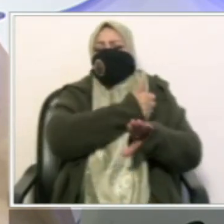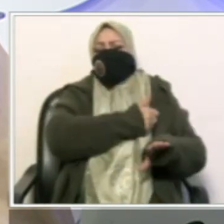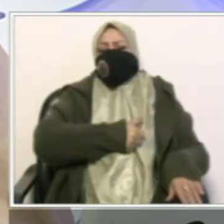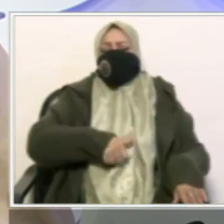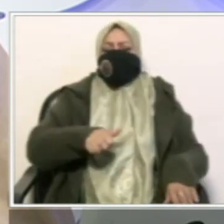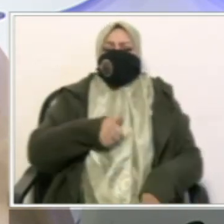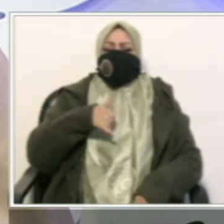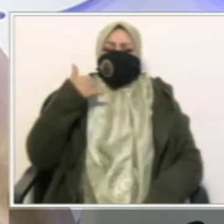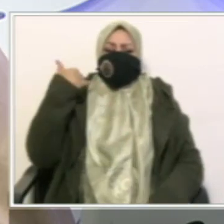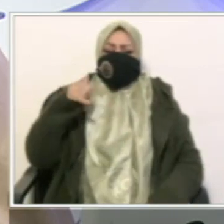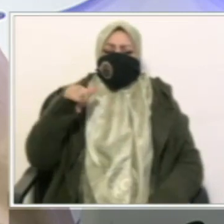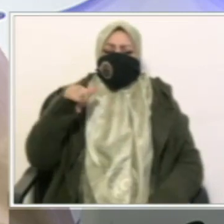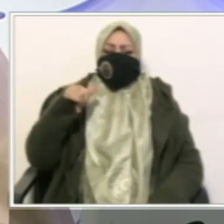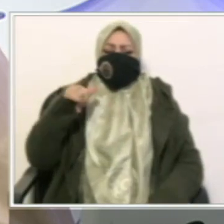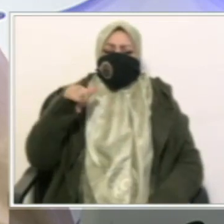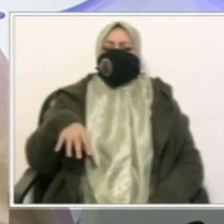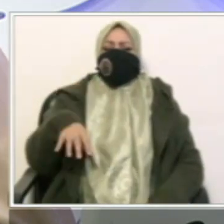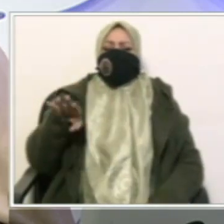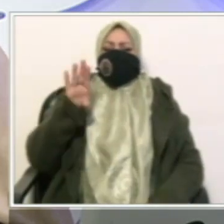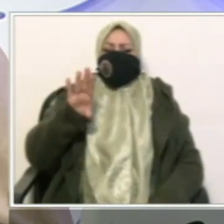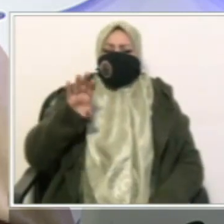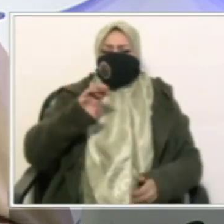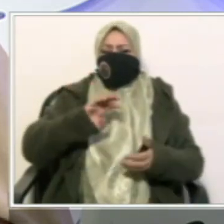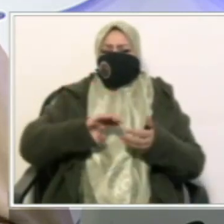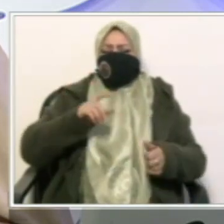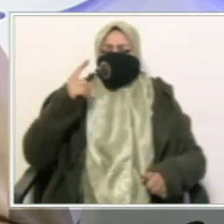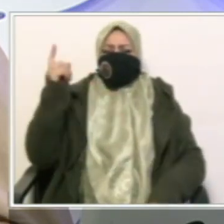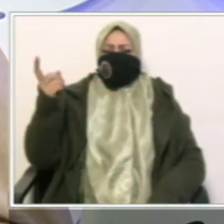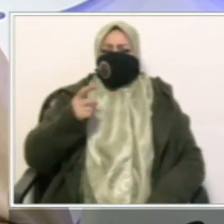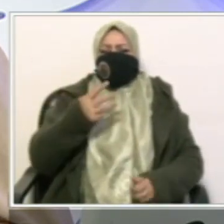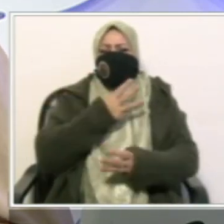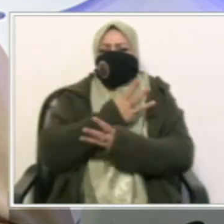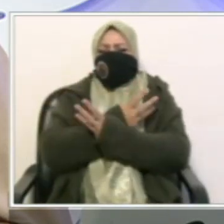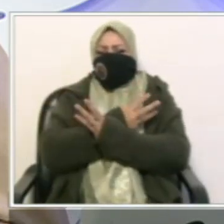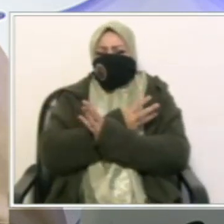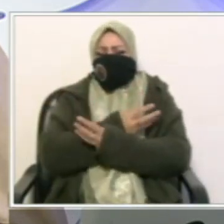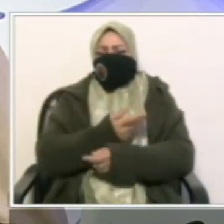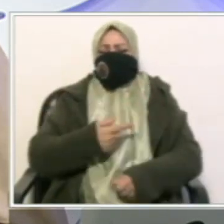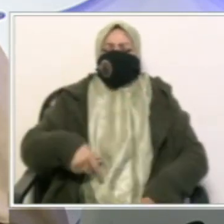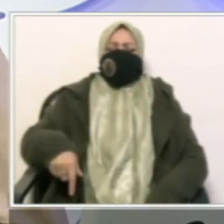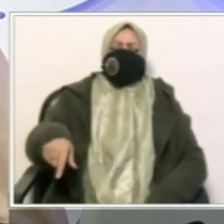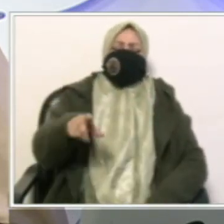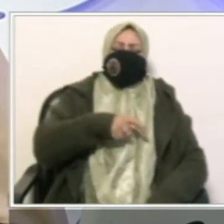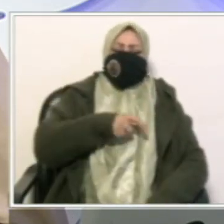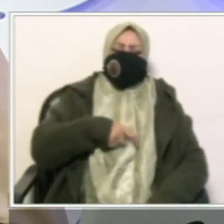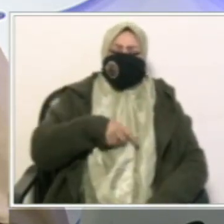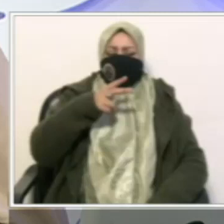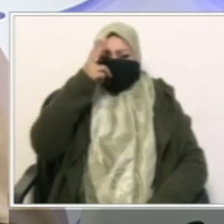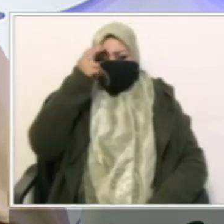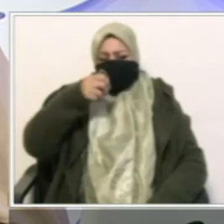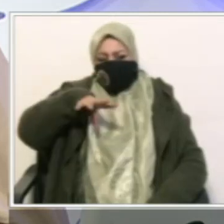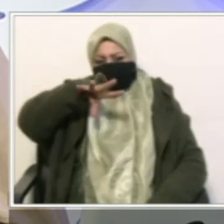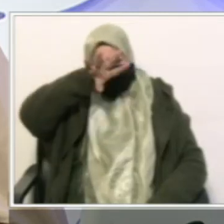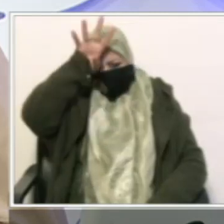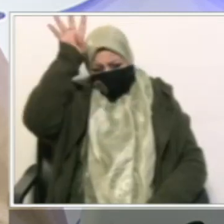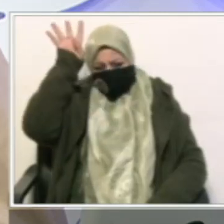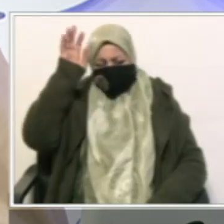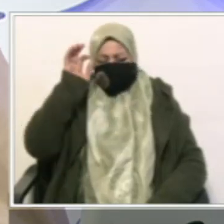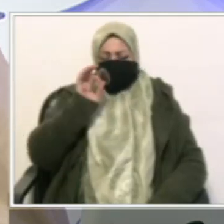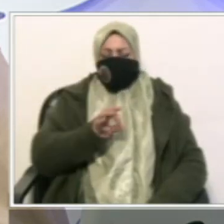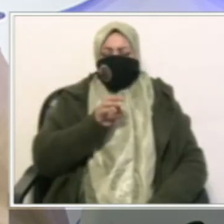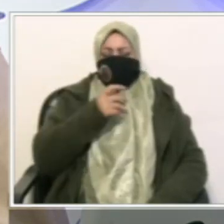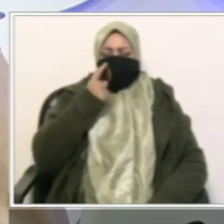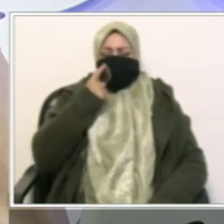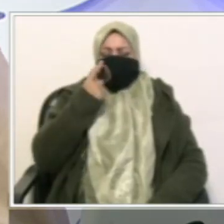ومن الروم ومن الحبش، نصر الإسلام الله عز وجل، نصر الإسلام بها بأصناف متعددة